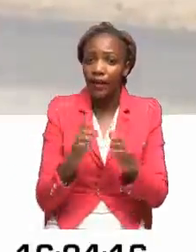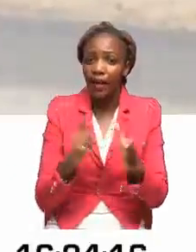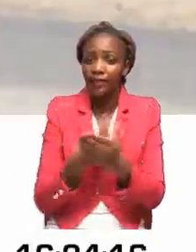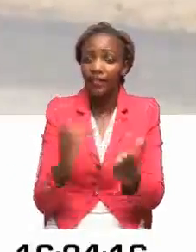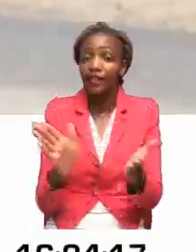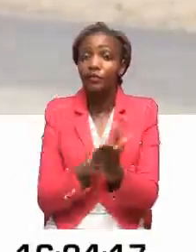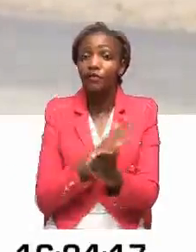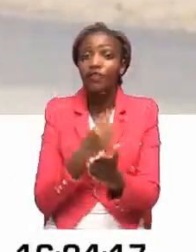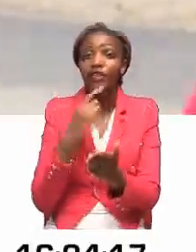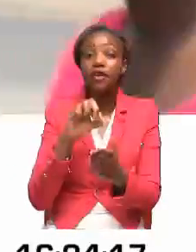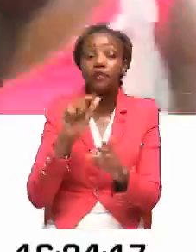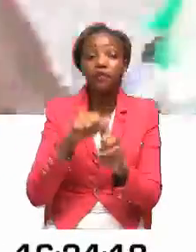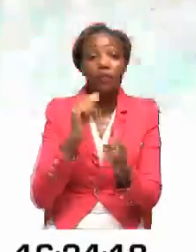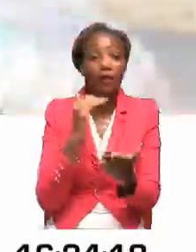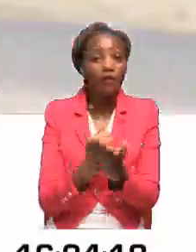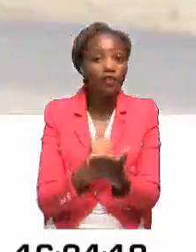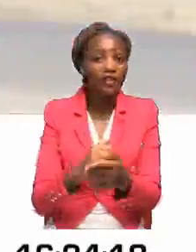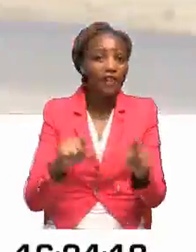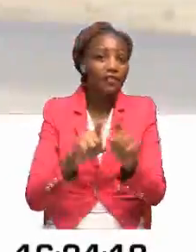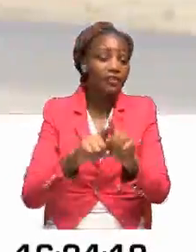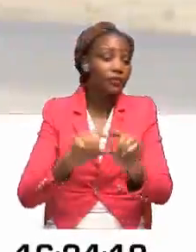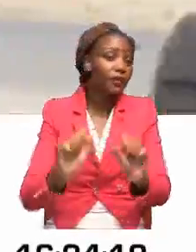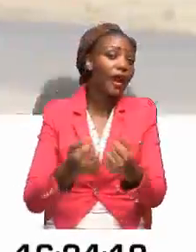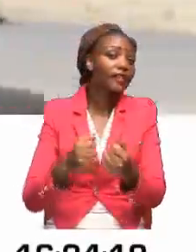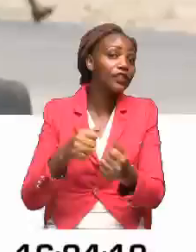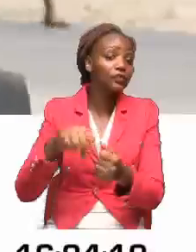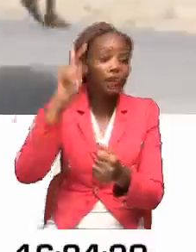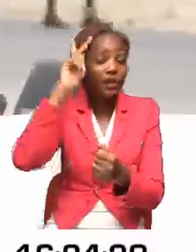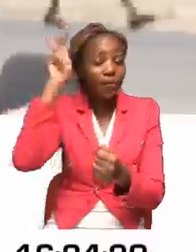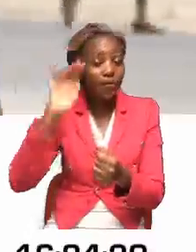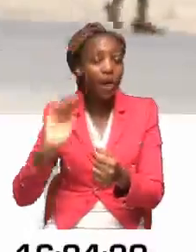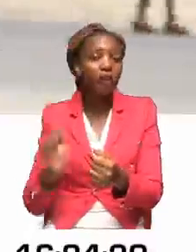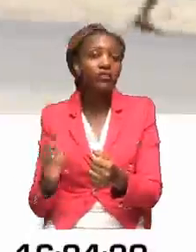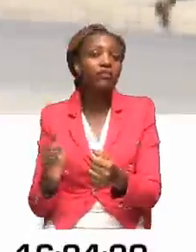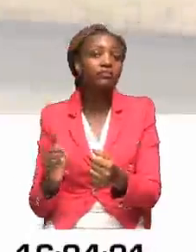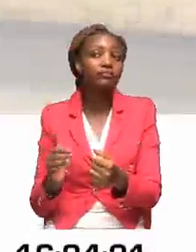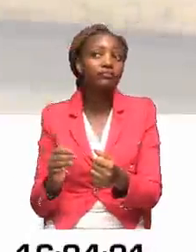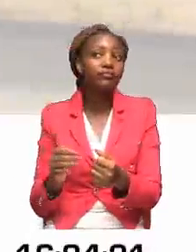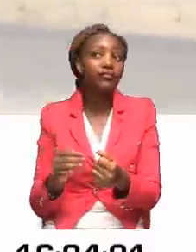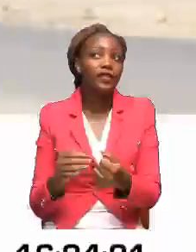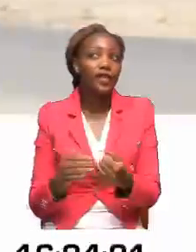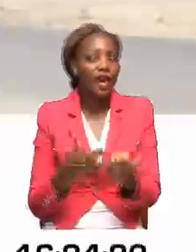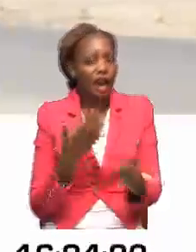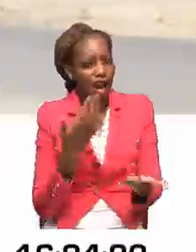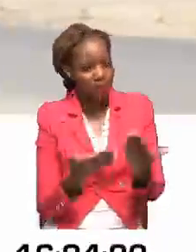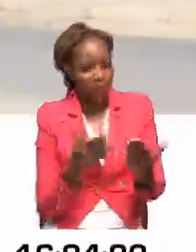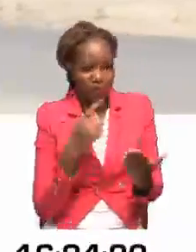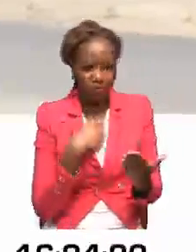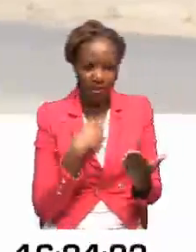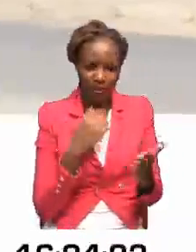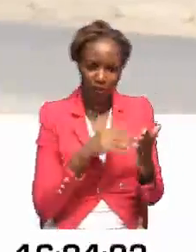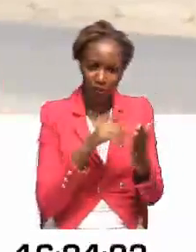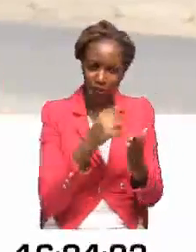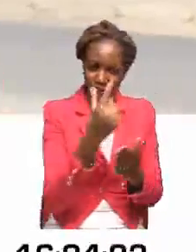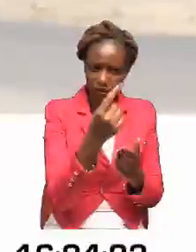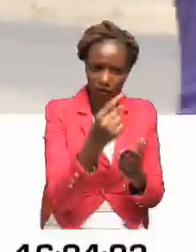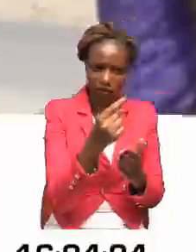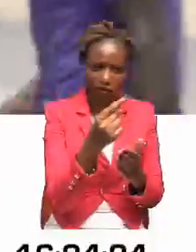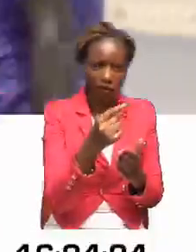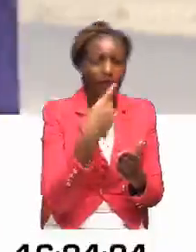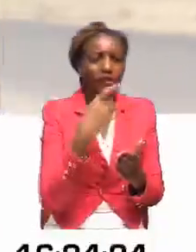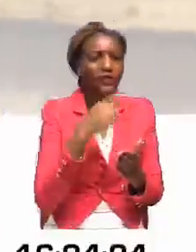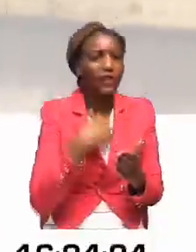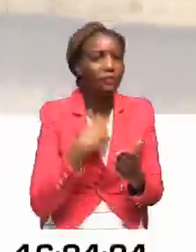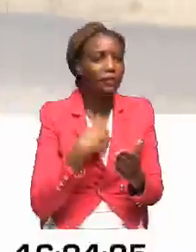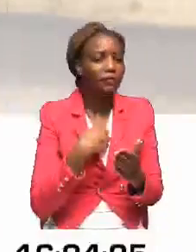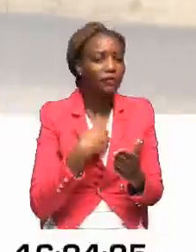kama ile ya Kiambu. Na labda tu ni kukatize kidogo unielezee wiki ijayo.